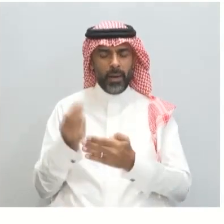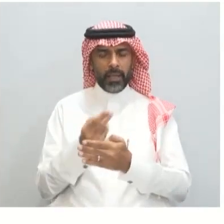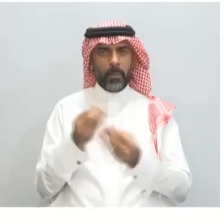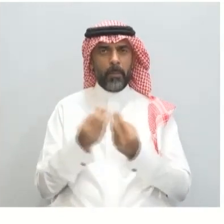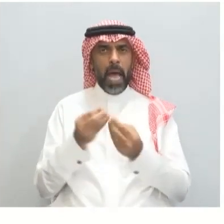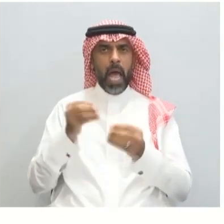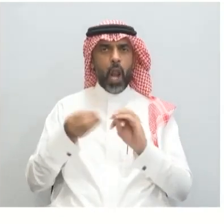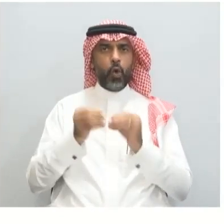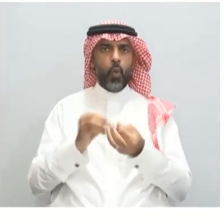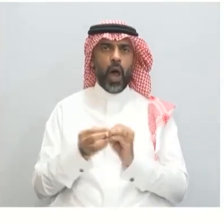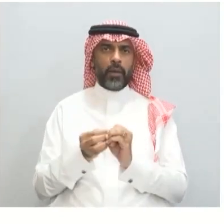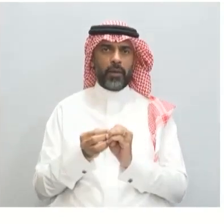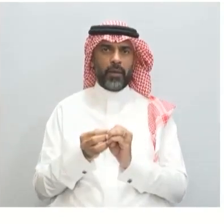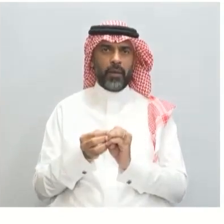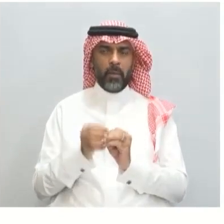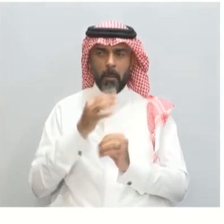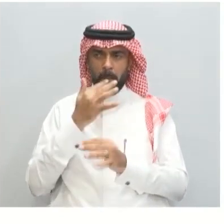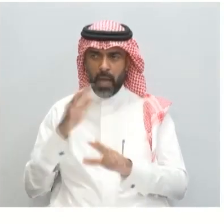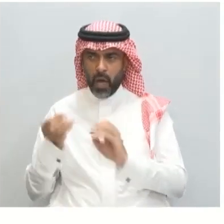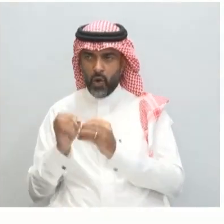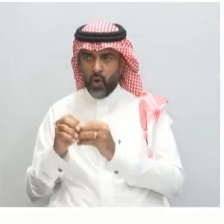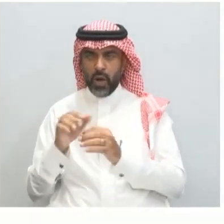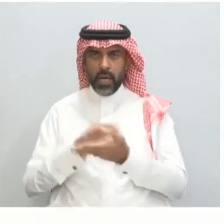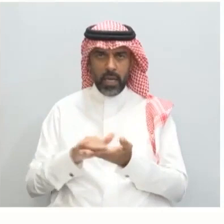بالالوان التي ترمز للبحار